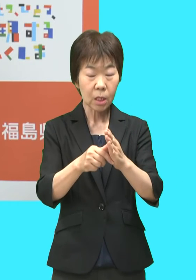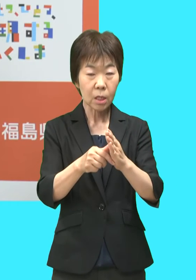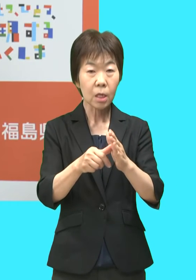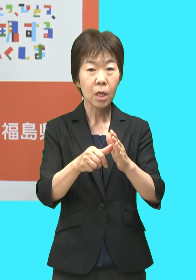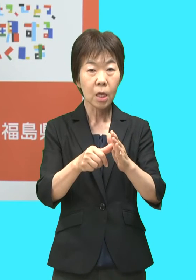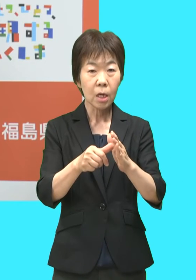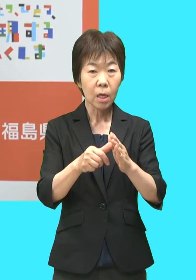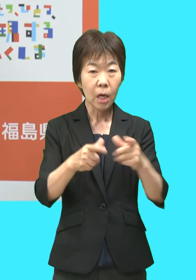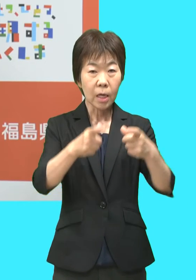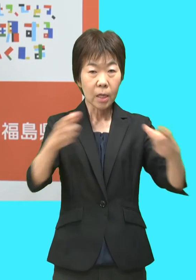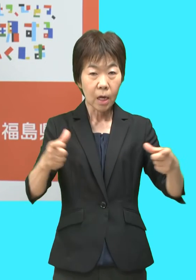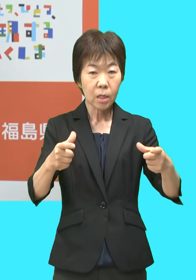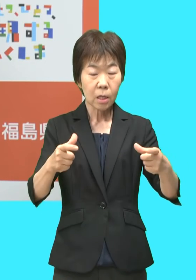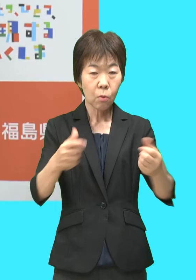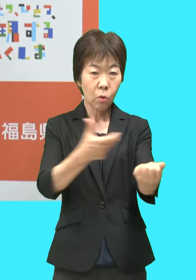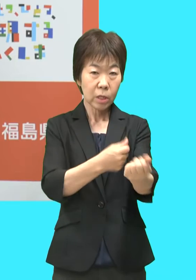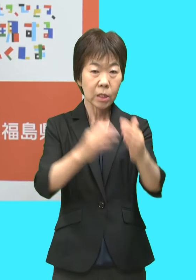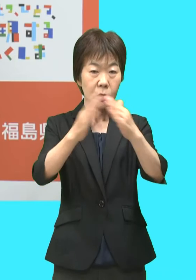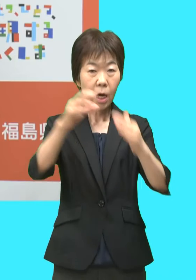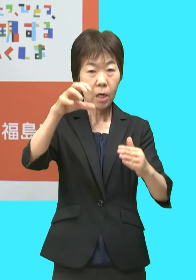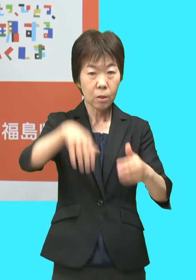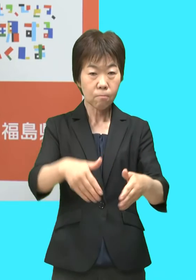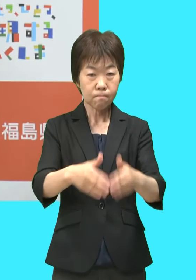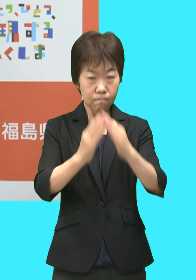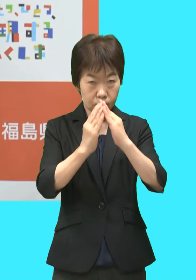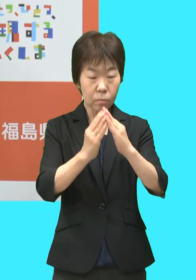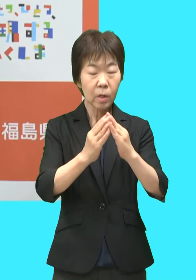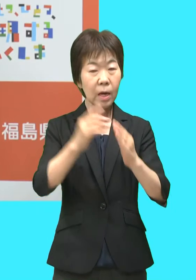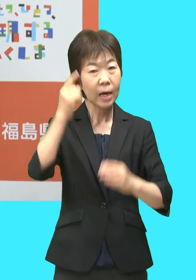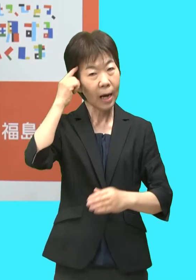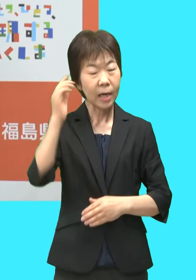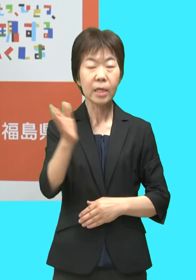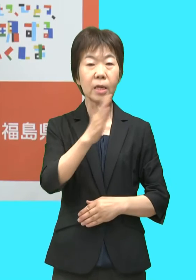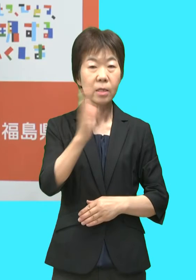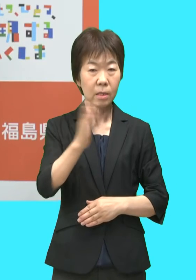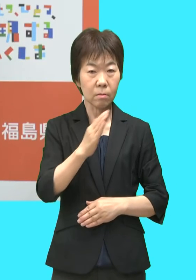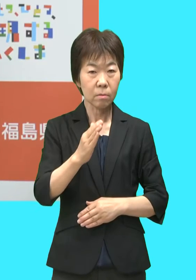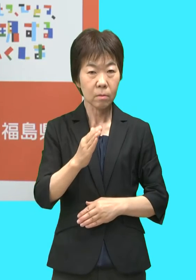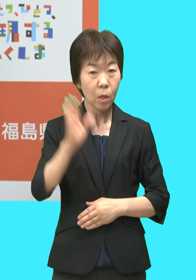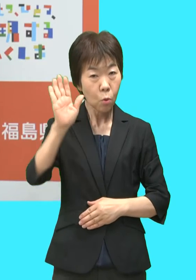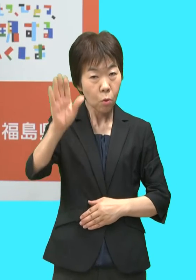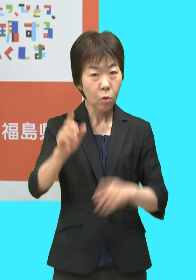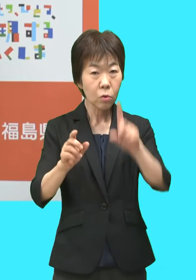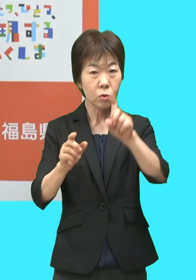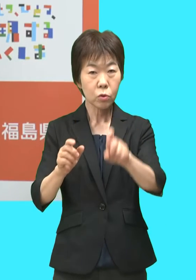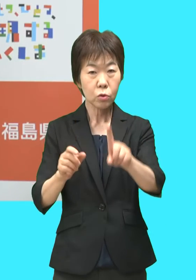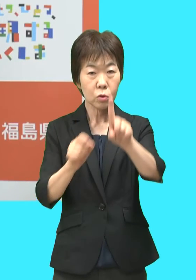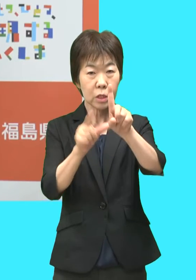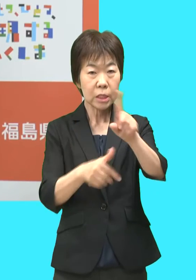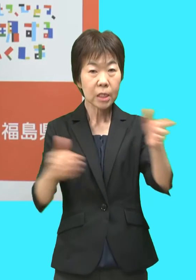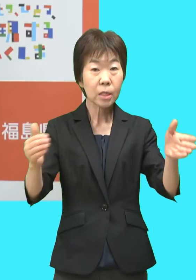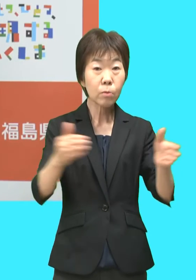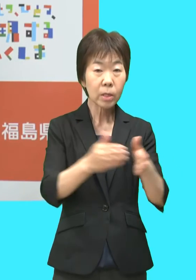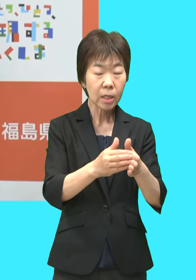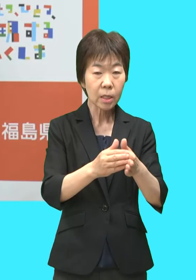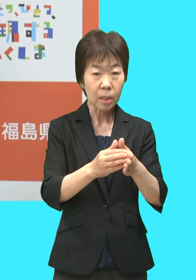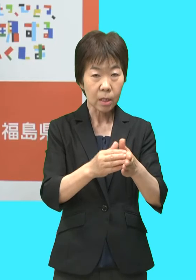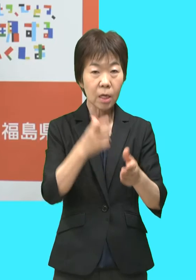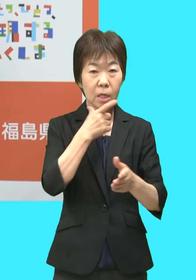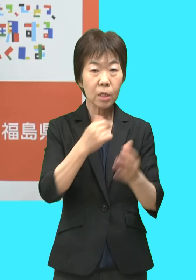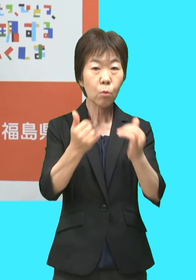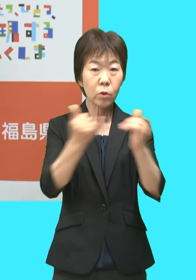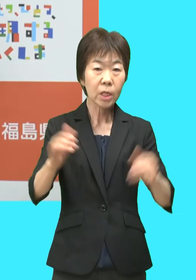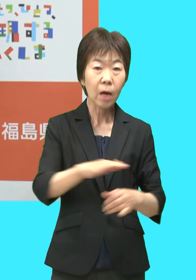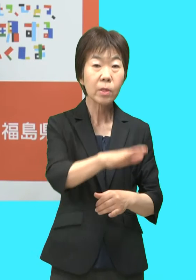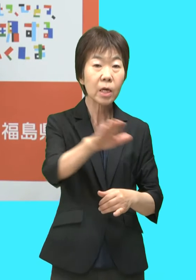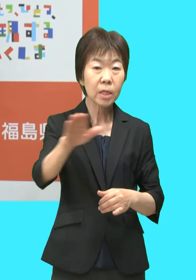規模接種会場は考えておりません。ただ今後11月までにですね、県民の希望される方皆